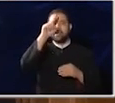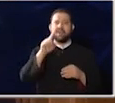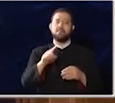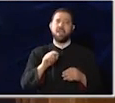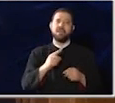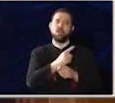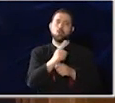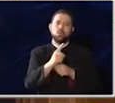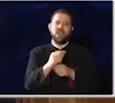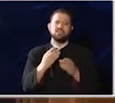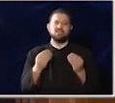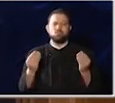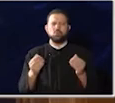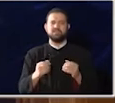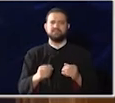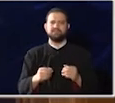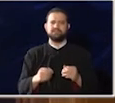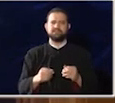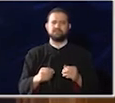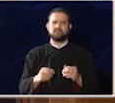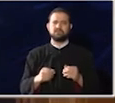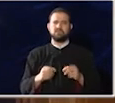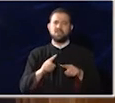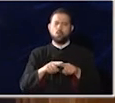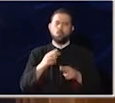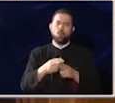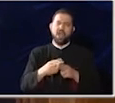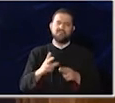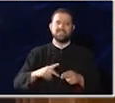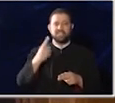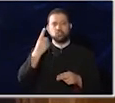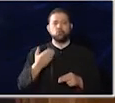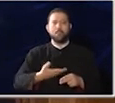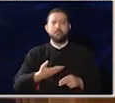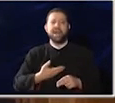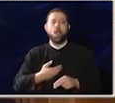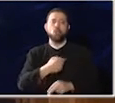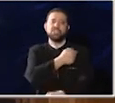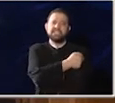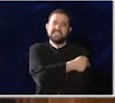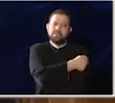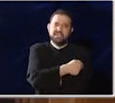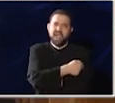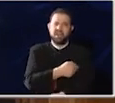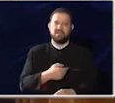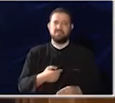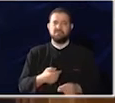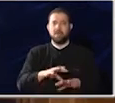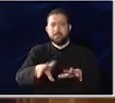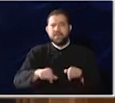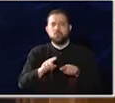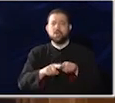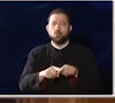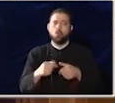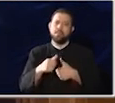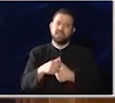ultimă întrebare. Lucrați foarte mult cu bolnavi și cu